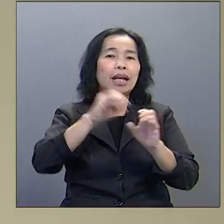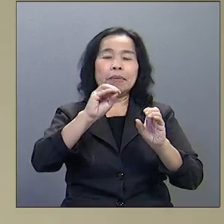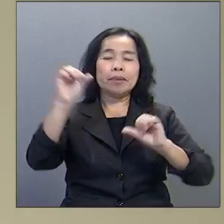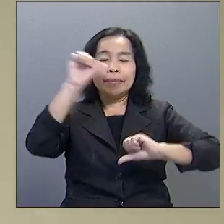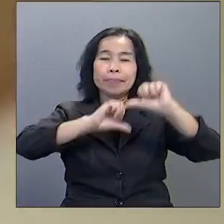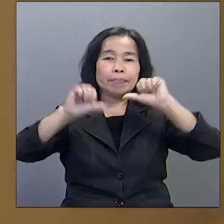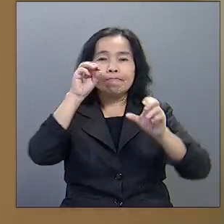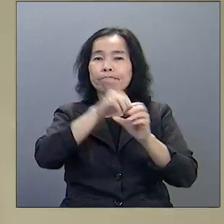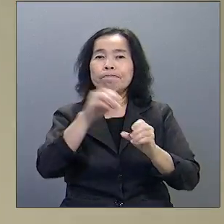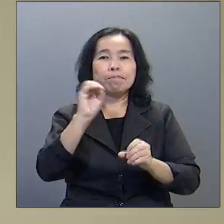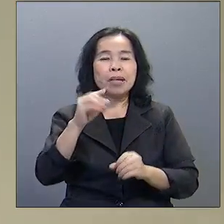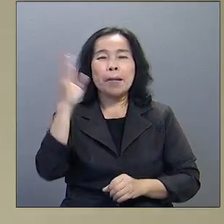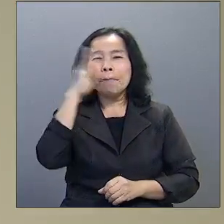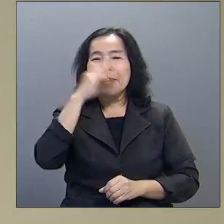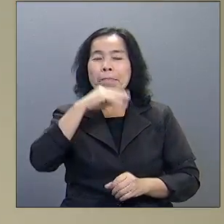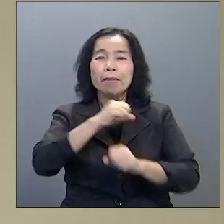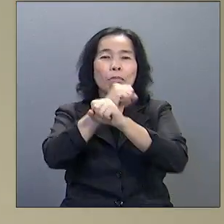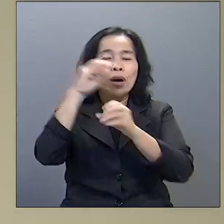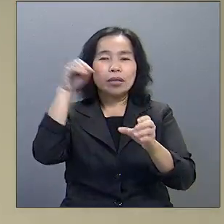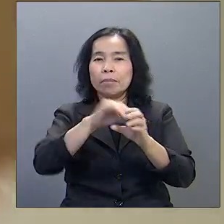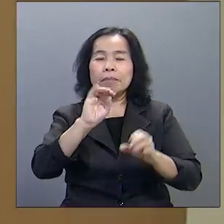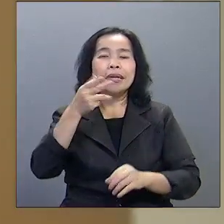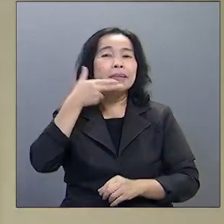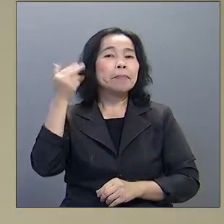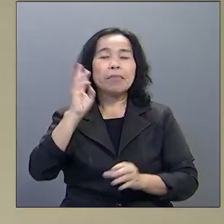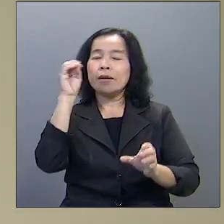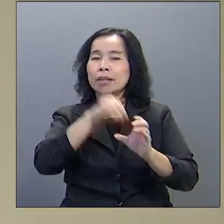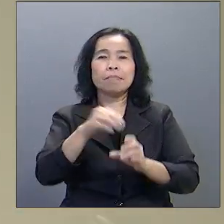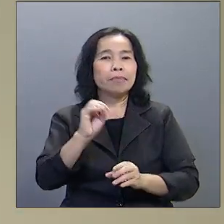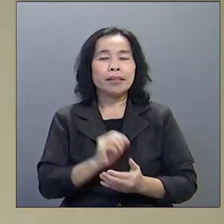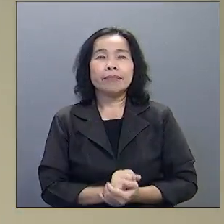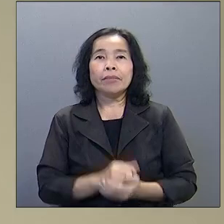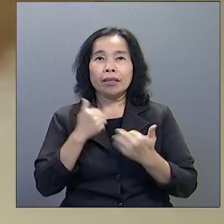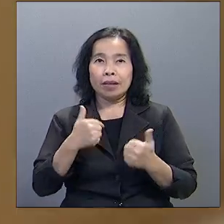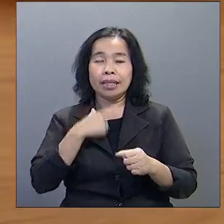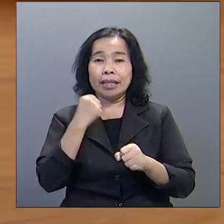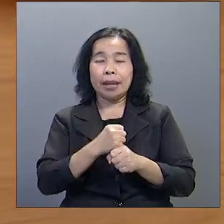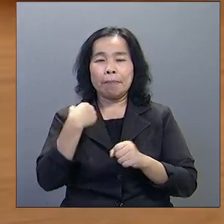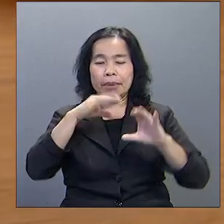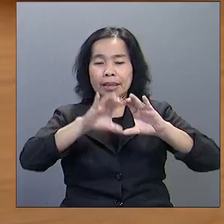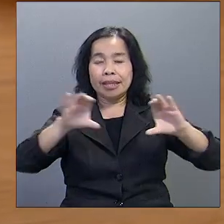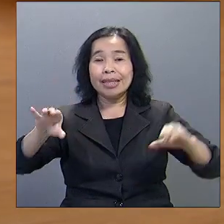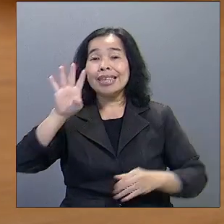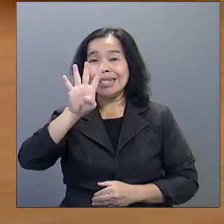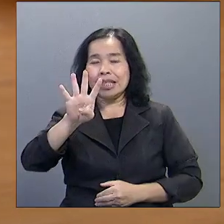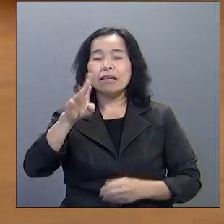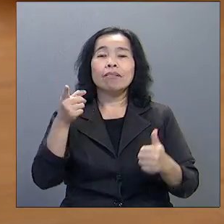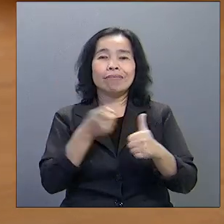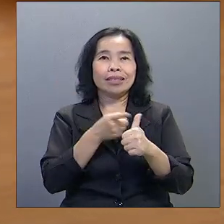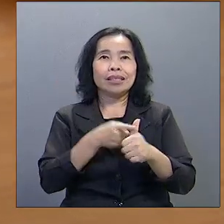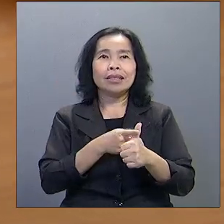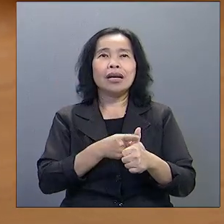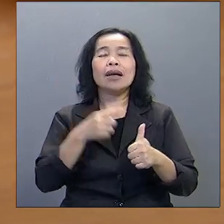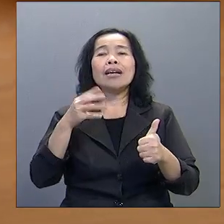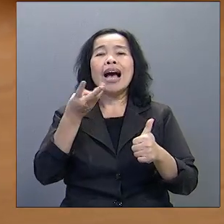ไม่ได้ใส่สารวัตถุกันเสียเราไม่ได้ใส่น้ำตาลเพิ่มอย่างเงี้ครับตอนนี้ที่เราทำอยู่ก็มีอยู่ 4รสชาติครับก็คือมีรสอริจินอล